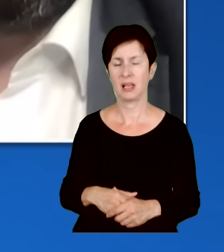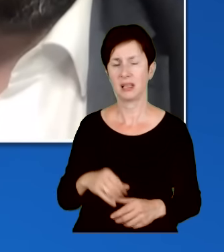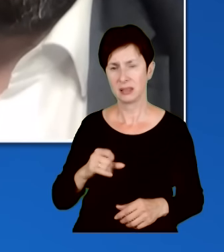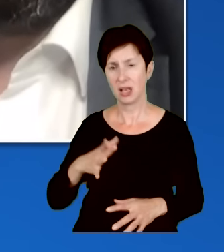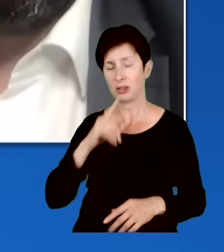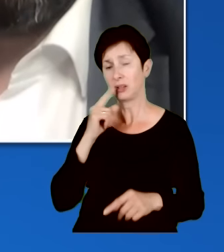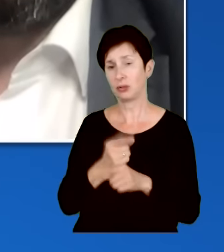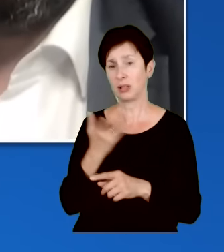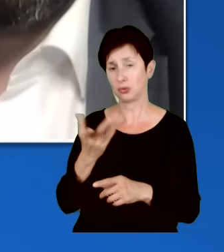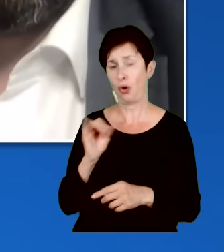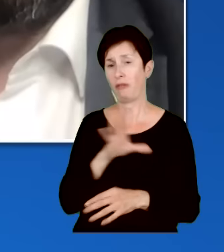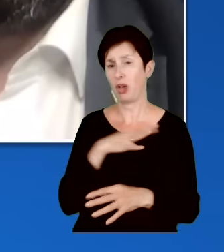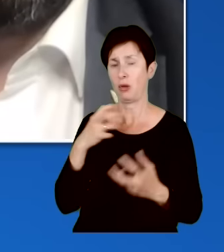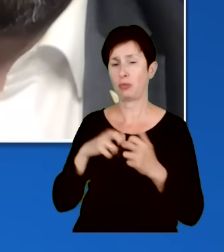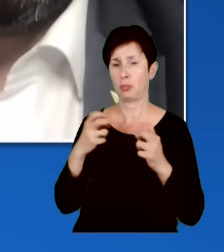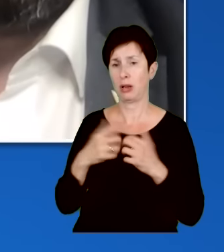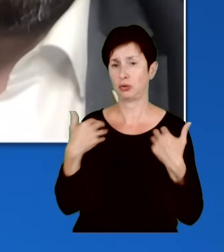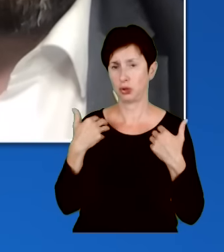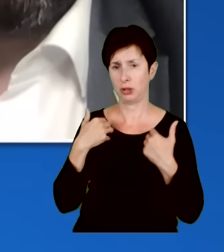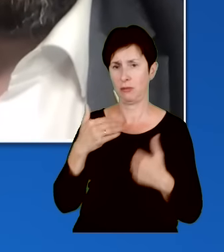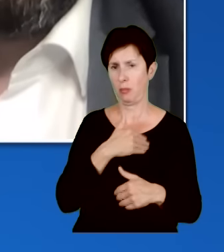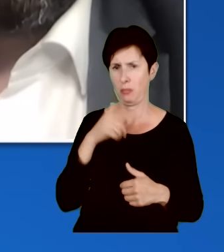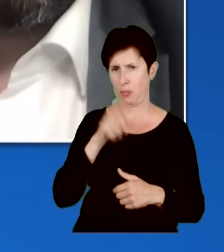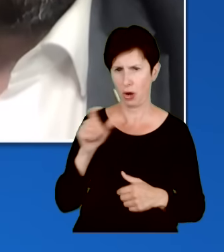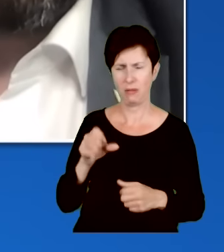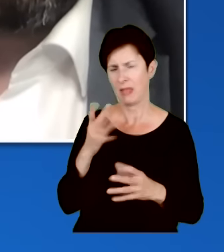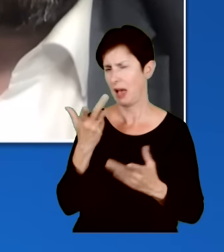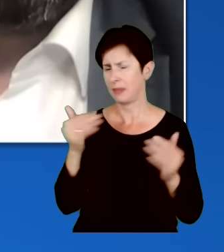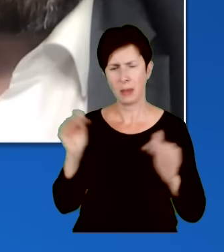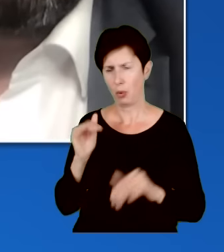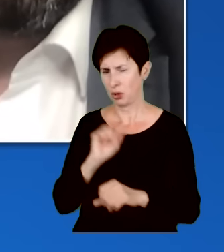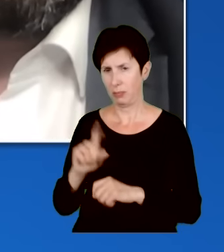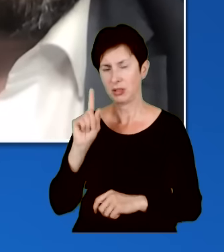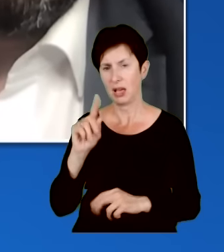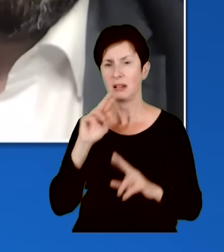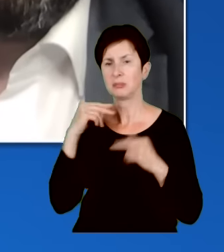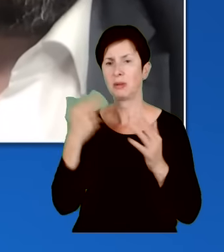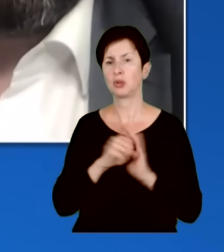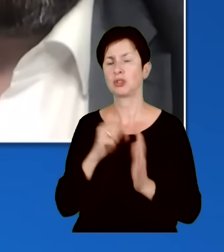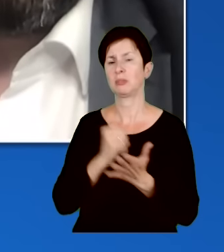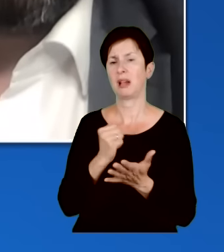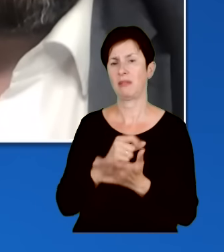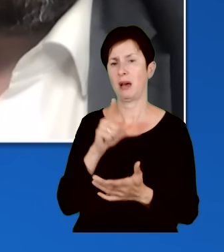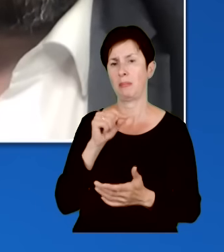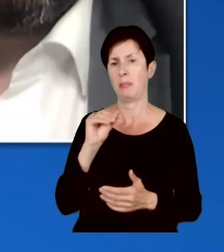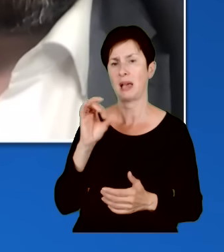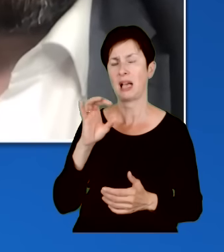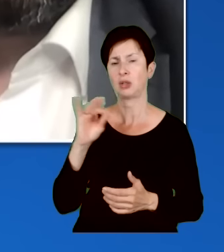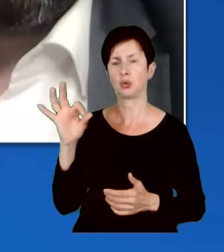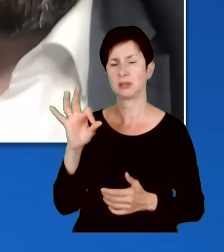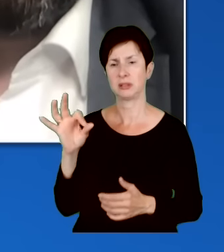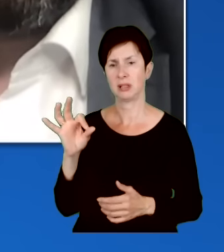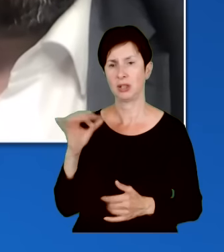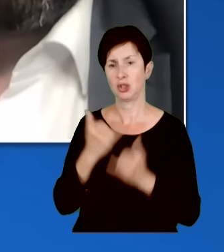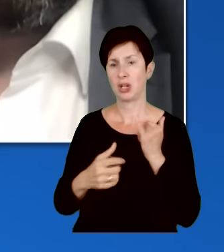życiowych wielu Polaków I absolutnie ale jeszcze wracając do pegazusa jeśli w ten sposób